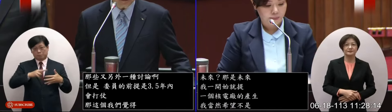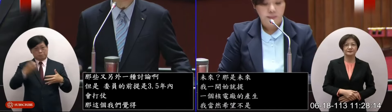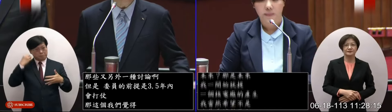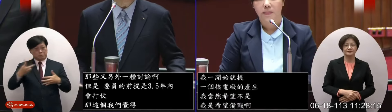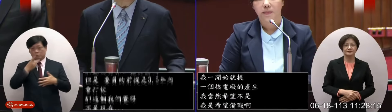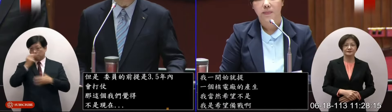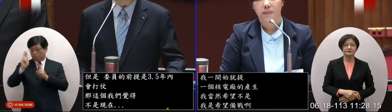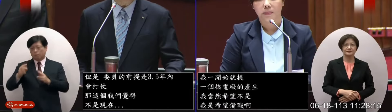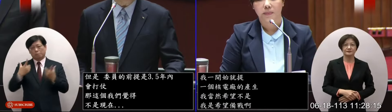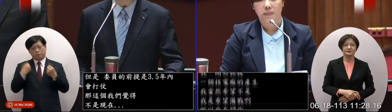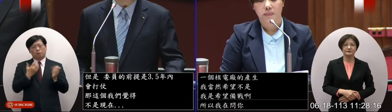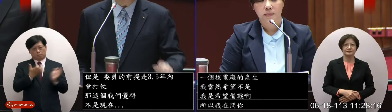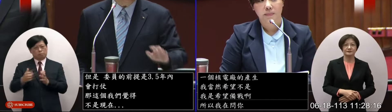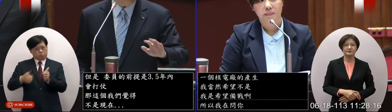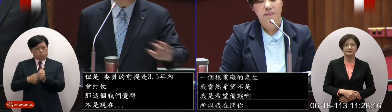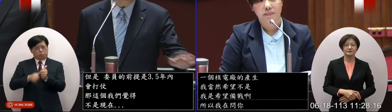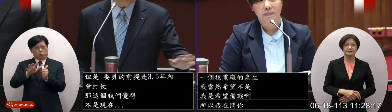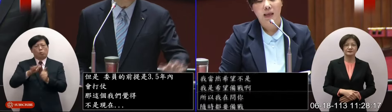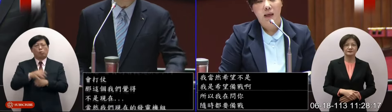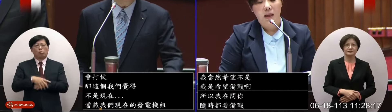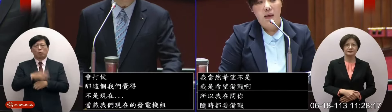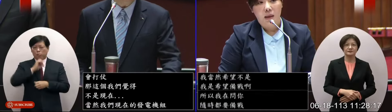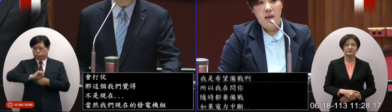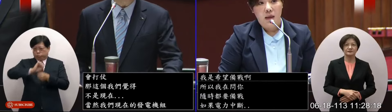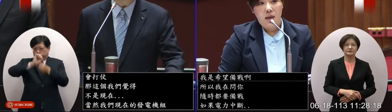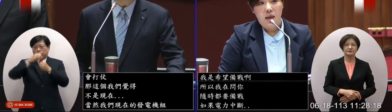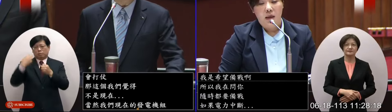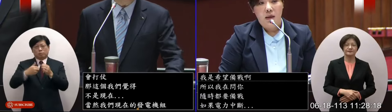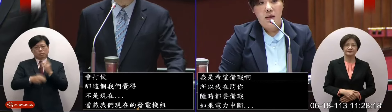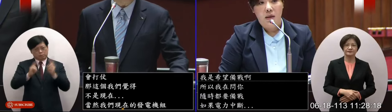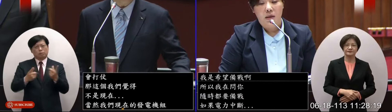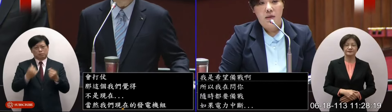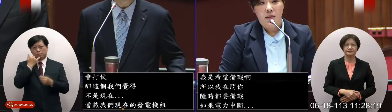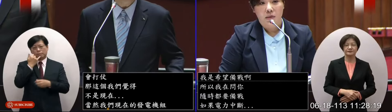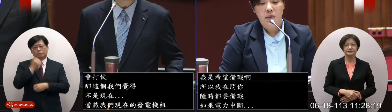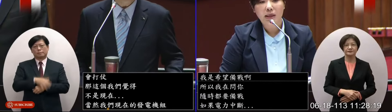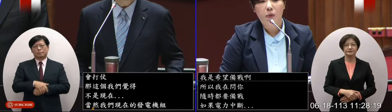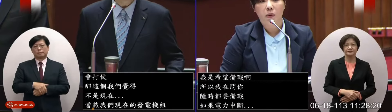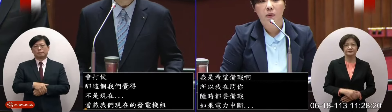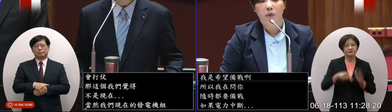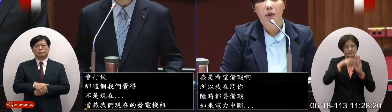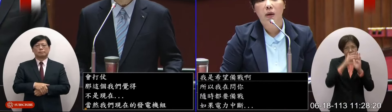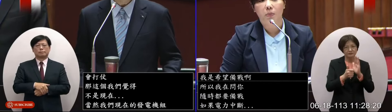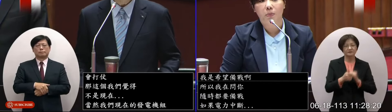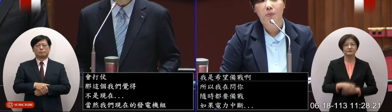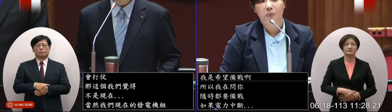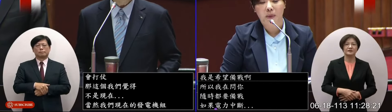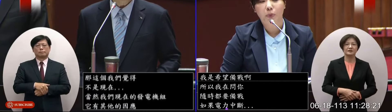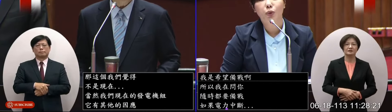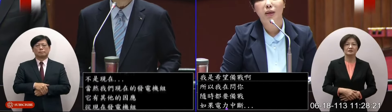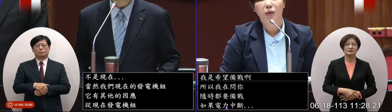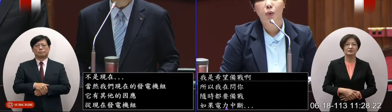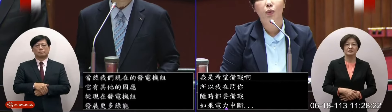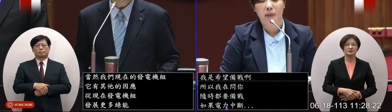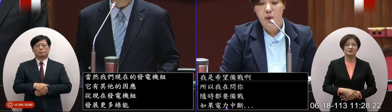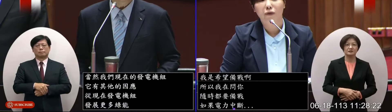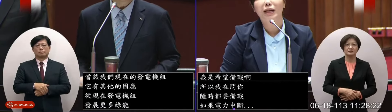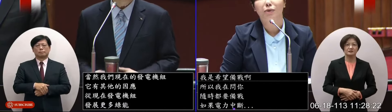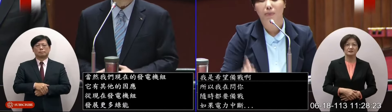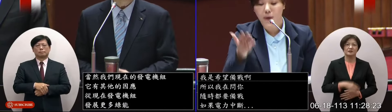能，但这个都是备案之一啊。可是我们发展更多的再生能源，这都是备案啊。 院长，我很不希望，因